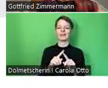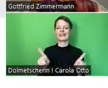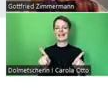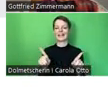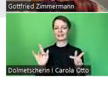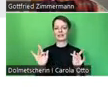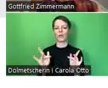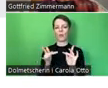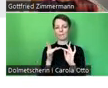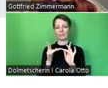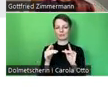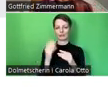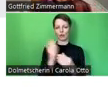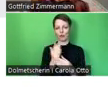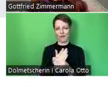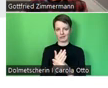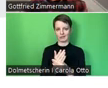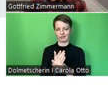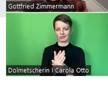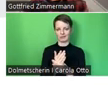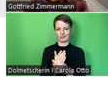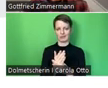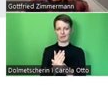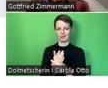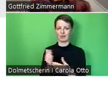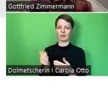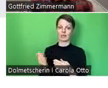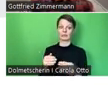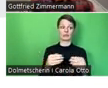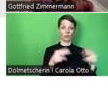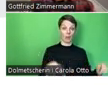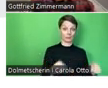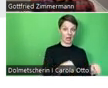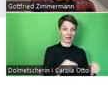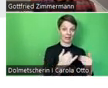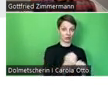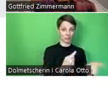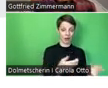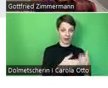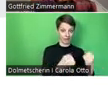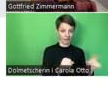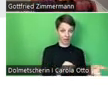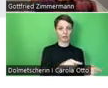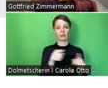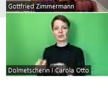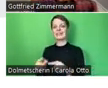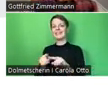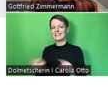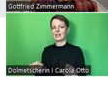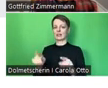also Nicht-Web-Dokumente im Gegensatz zu Webseiten. Und wir reden hier über